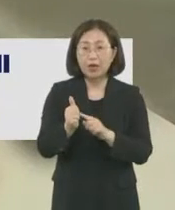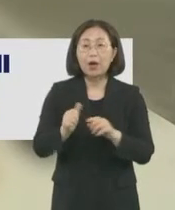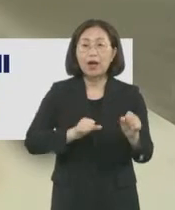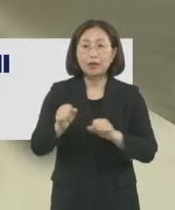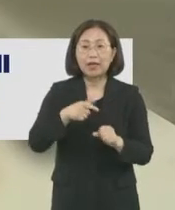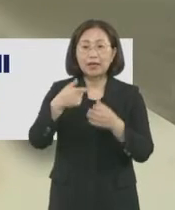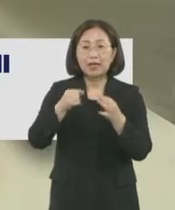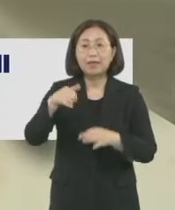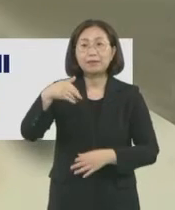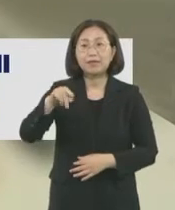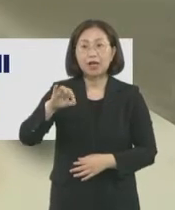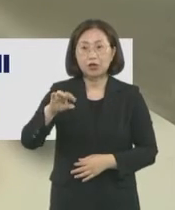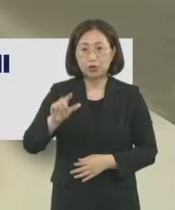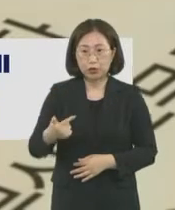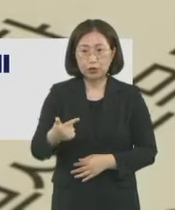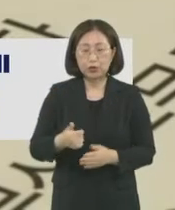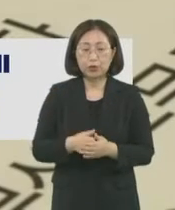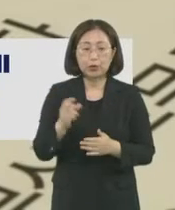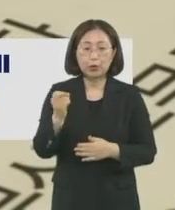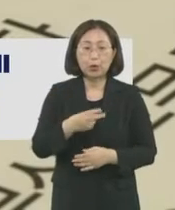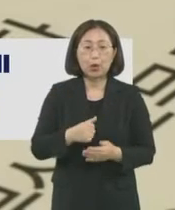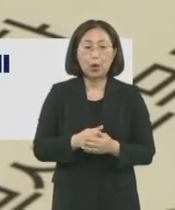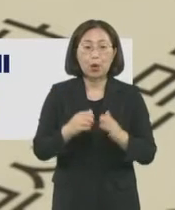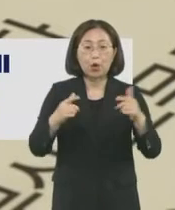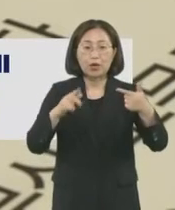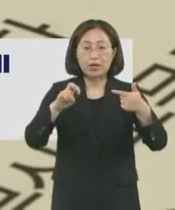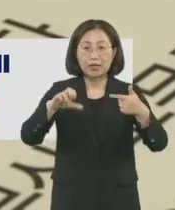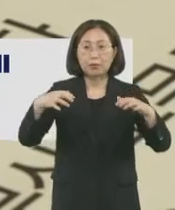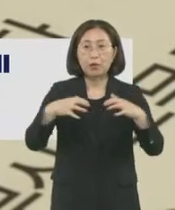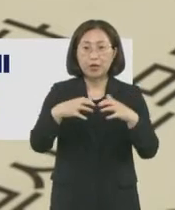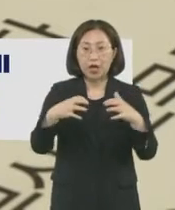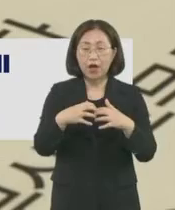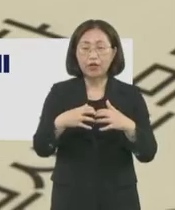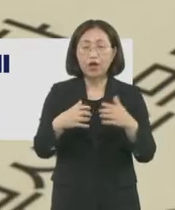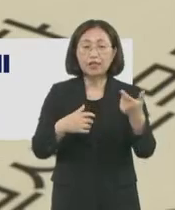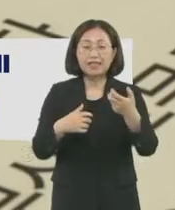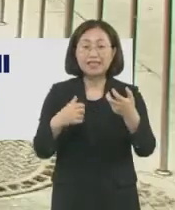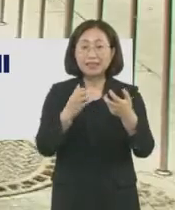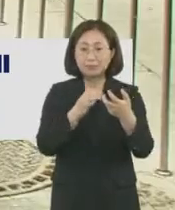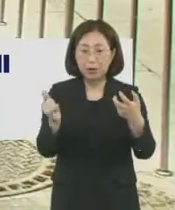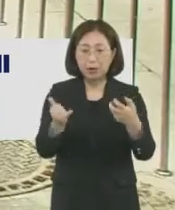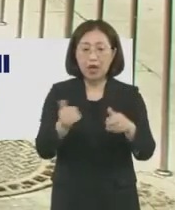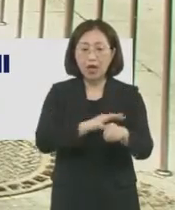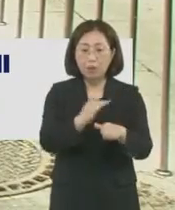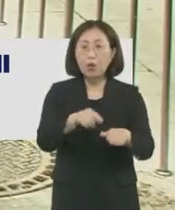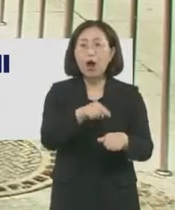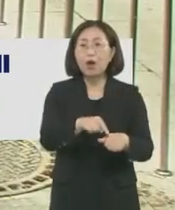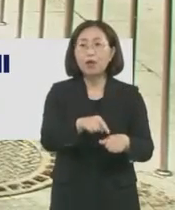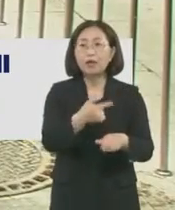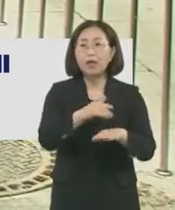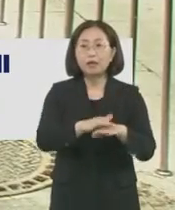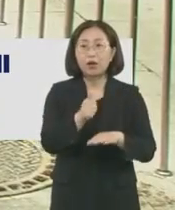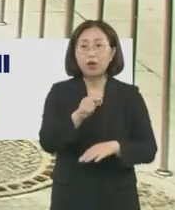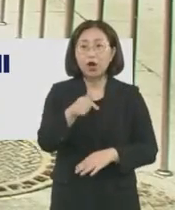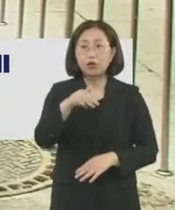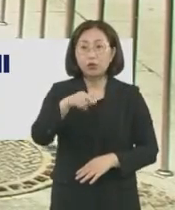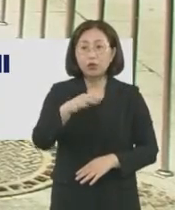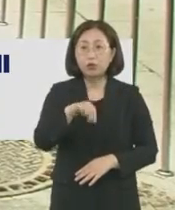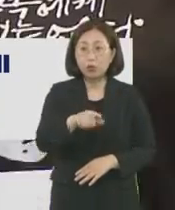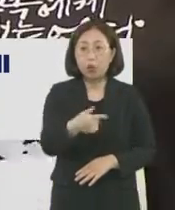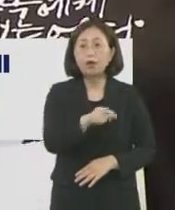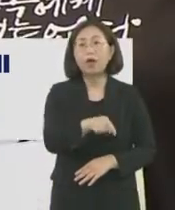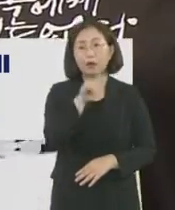6.25 전쟁 전후 민간인 학살을 주도한 서북청년단 원 등 70여명의 묘가 여전히 대전 현충원에 있다고